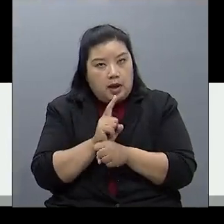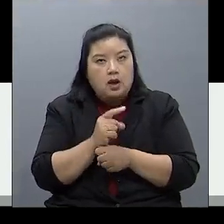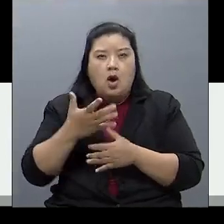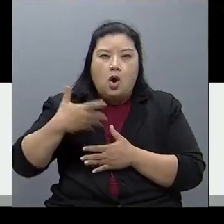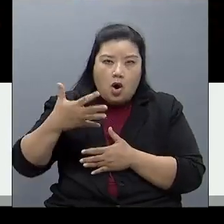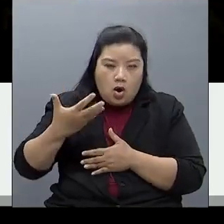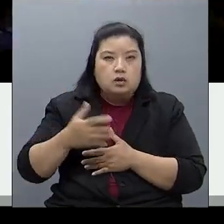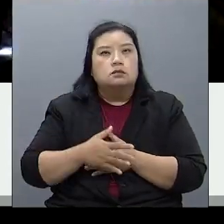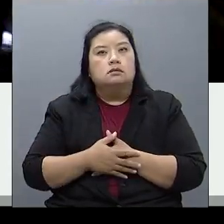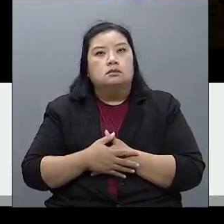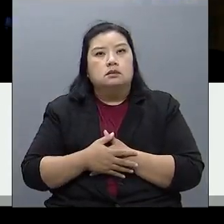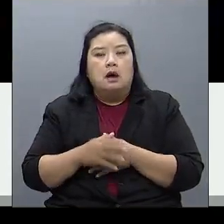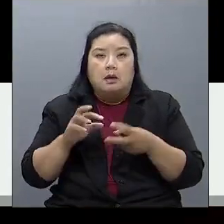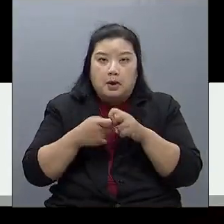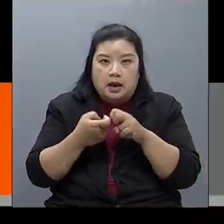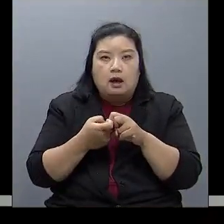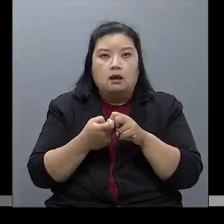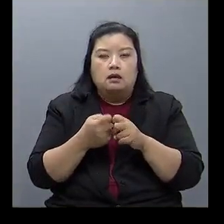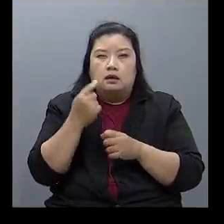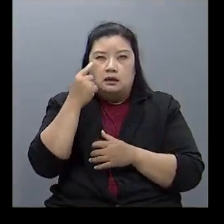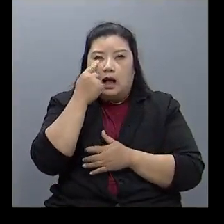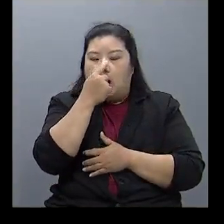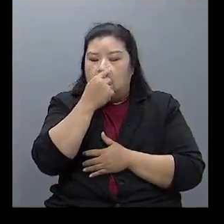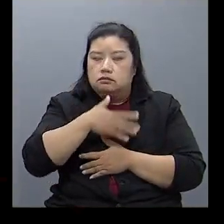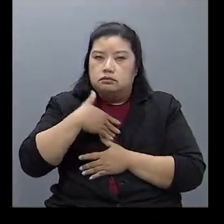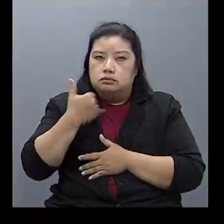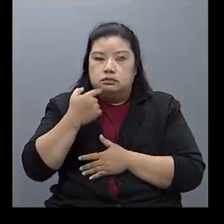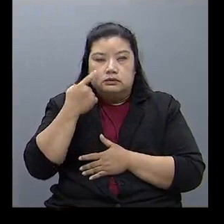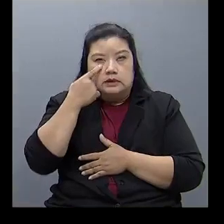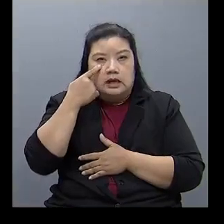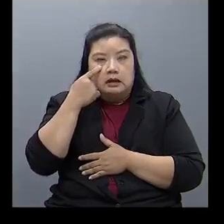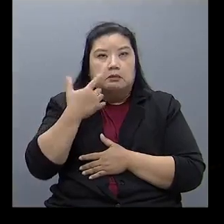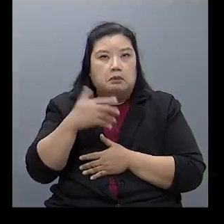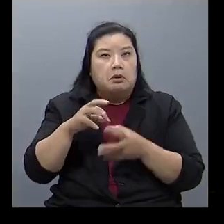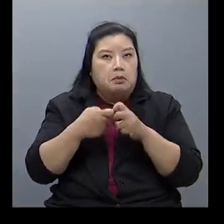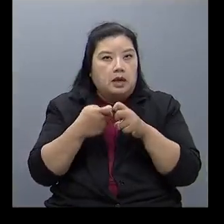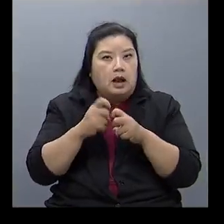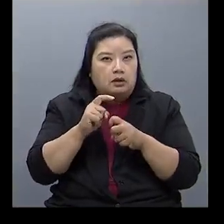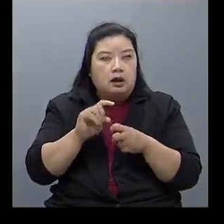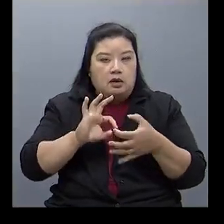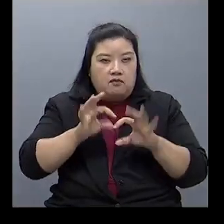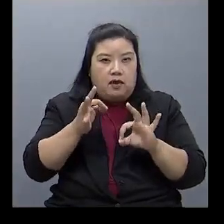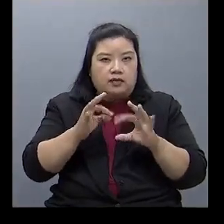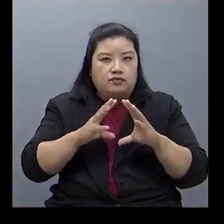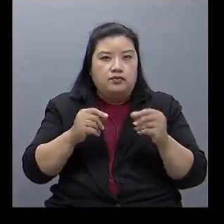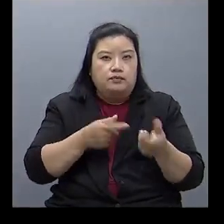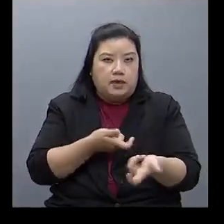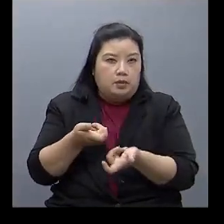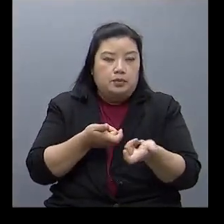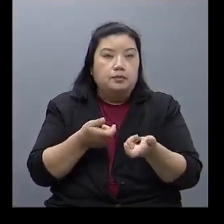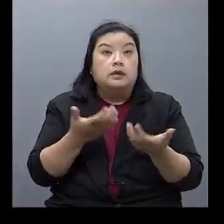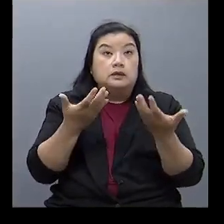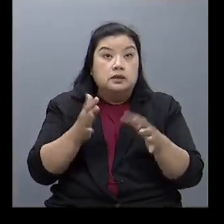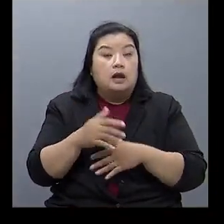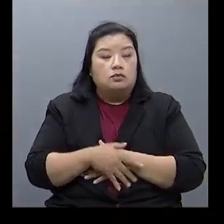แล้วยังต้องเจอกับปัญหาการแสบตาแสบจมูกนี่เป็นอุปสรรคสำคัญในขณะของการดับไฟค่ะตำรวจเข้าไปตรวจสอบจุดเกิดเห